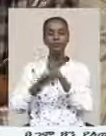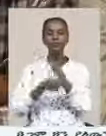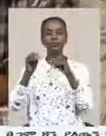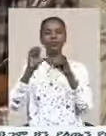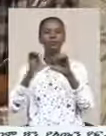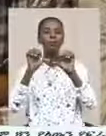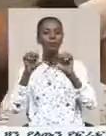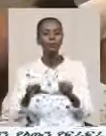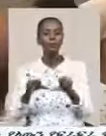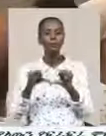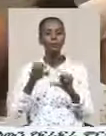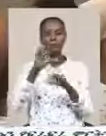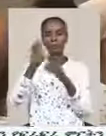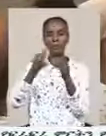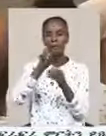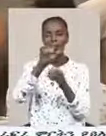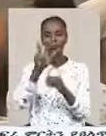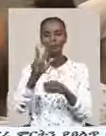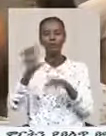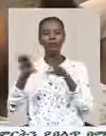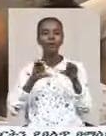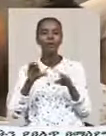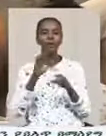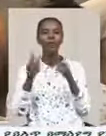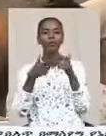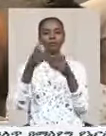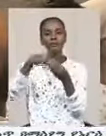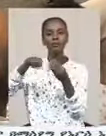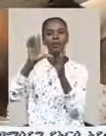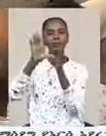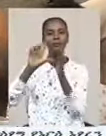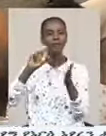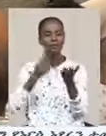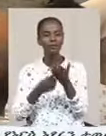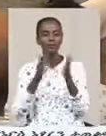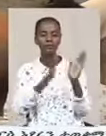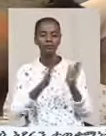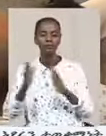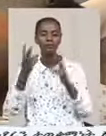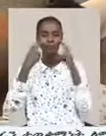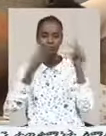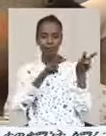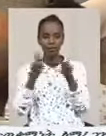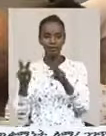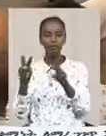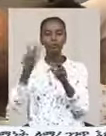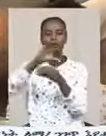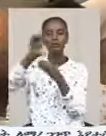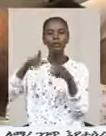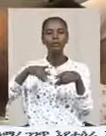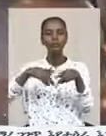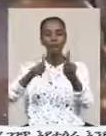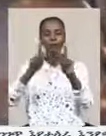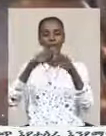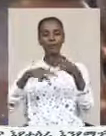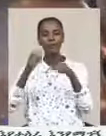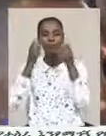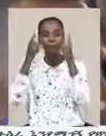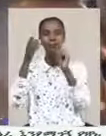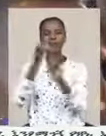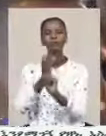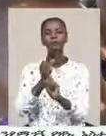ቆይተዋል። በክልሉ 23 ወረዳዎች ለሚካሄደው ሁለተኛ ዙር የገጠር መሬት የመረጃ ስርዓት ዝርጋታን በተመለከተም የክልሉ ግብርና ቢሮ የግንዛቤ